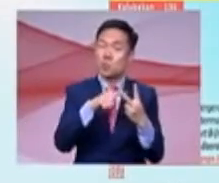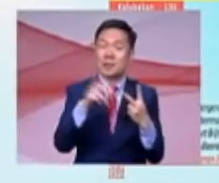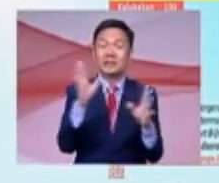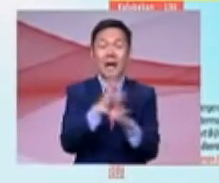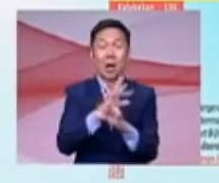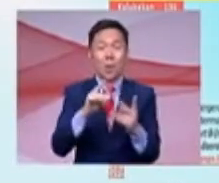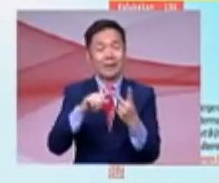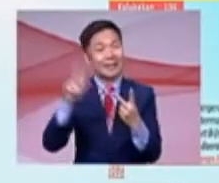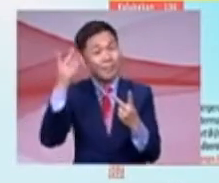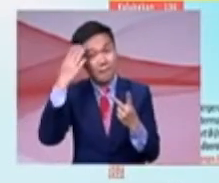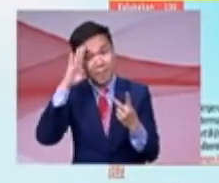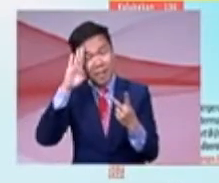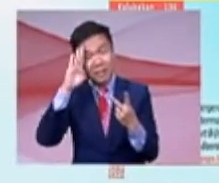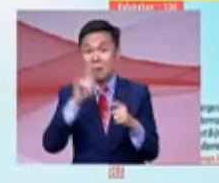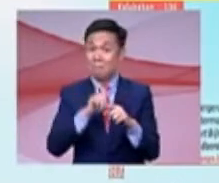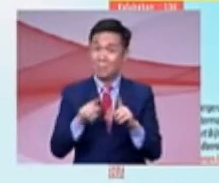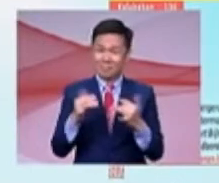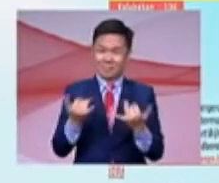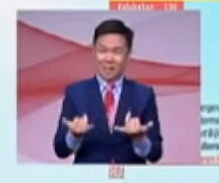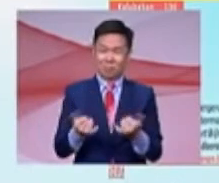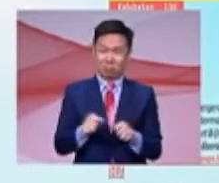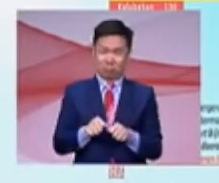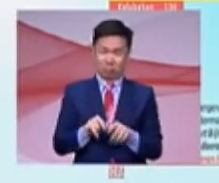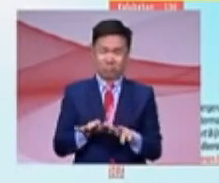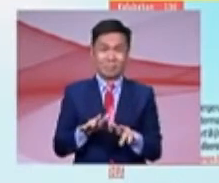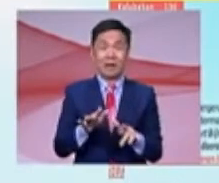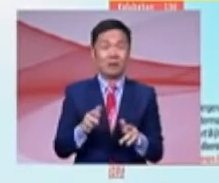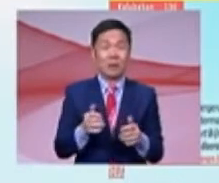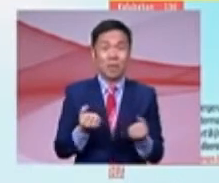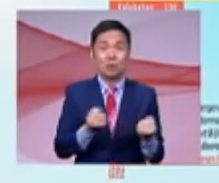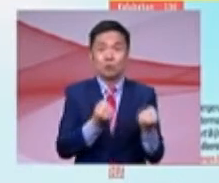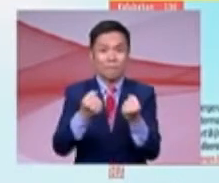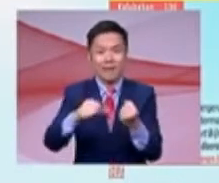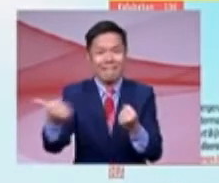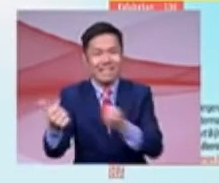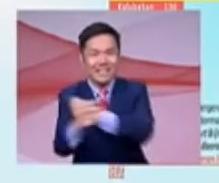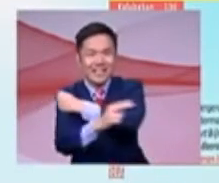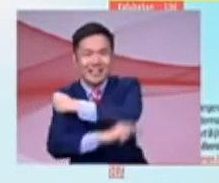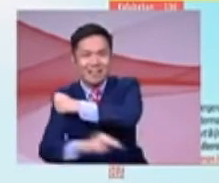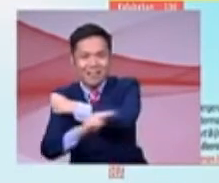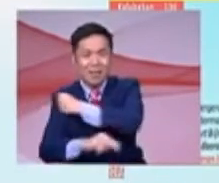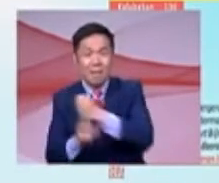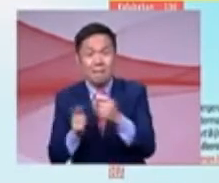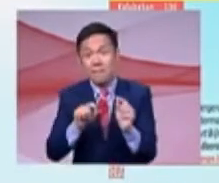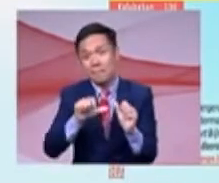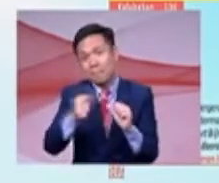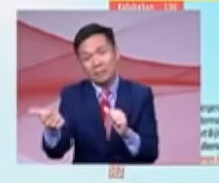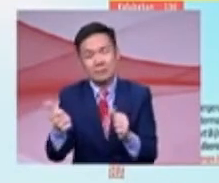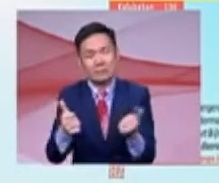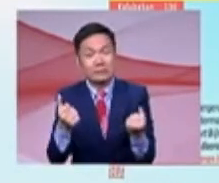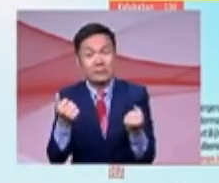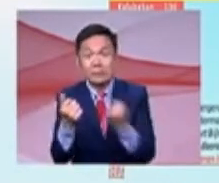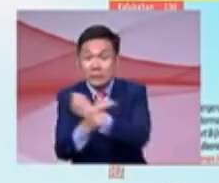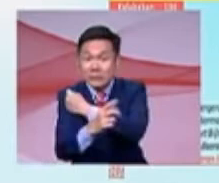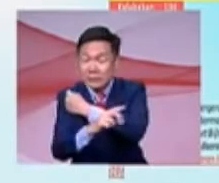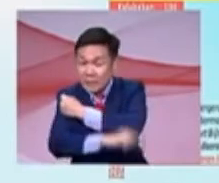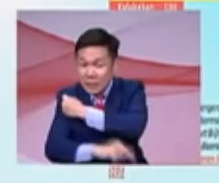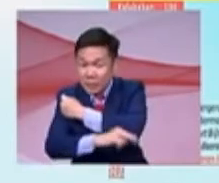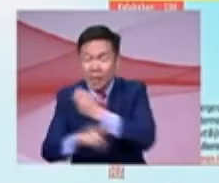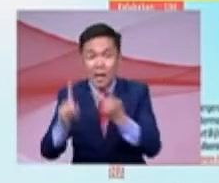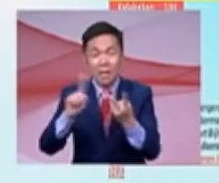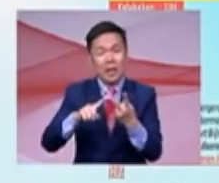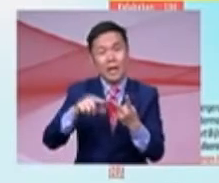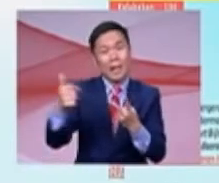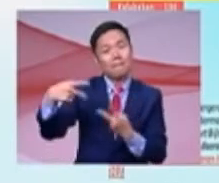jangkitan berlaku di kalangan mereka yang merentas negeri dan juga daripada pendatang asing